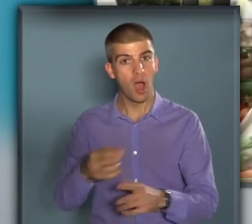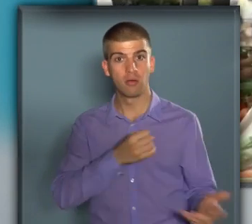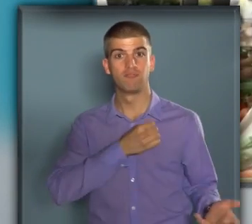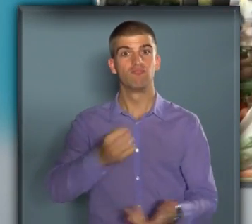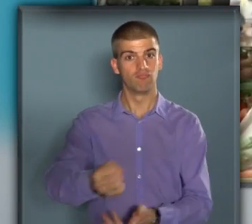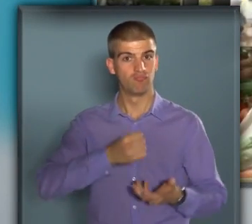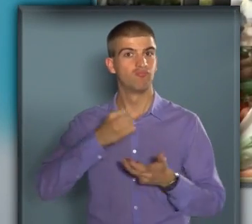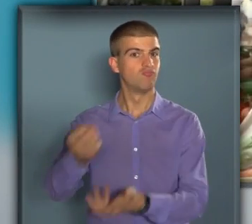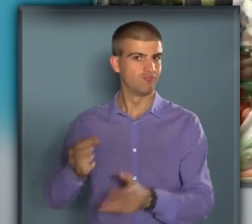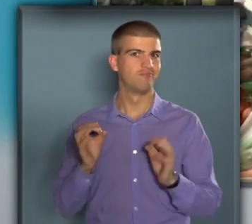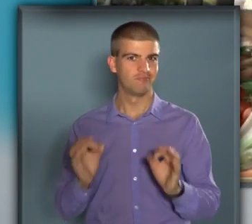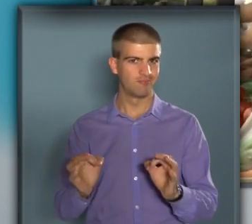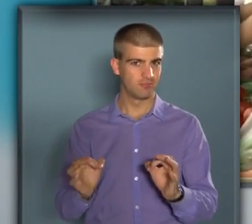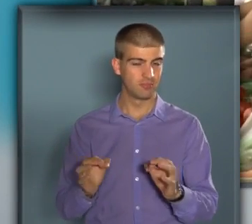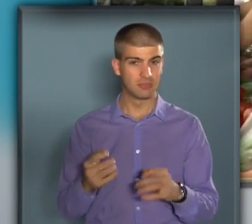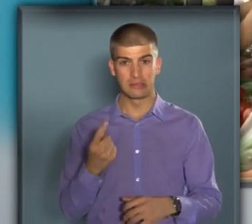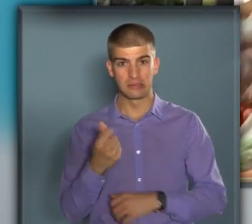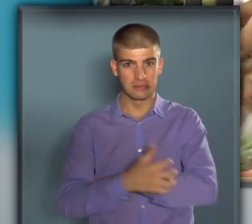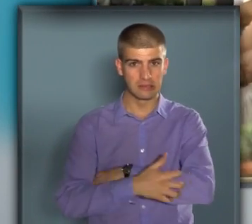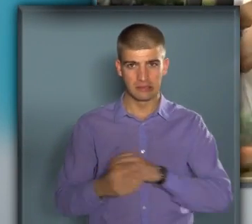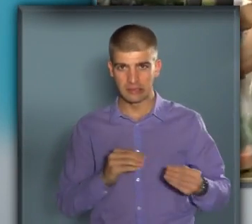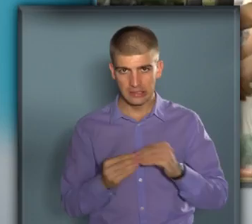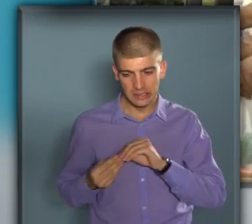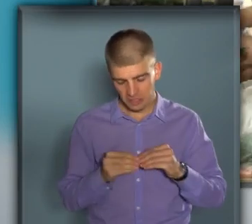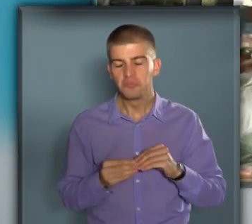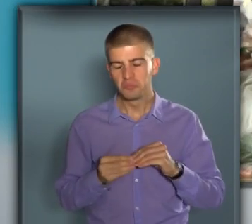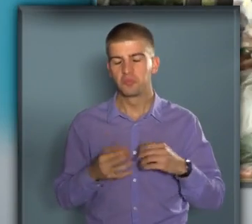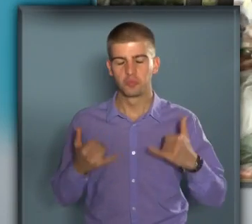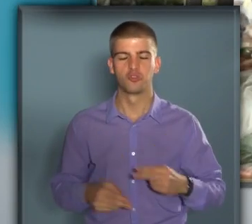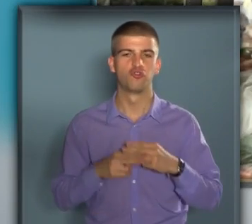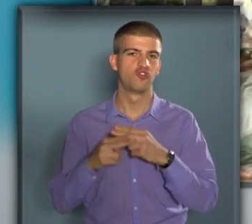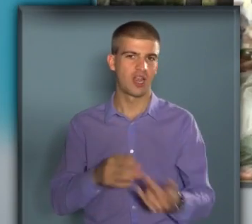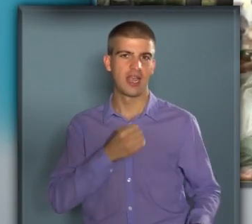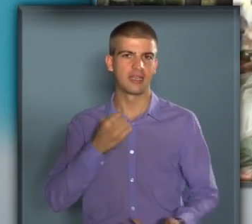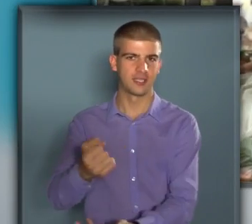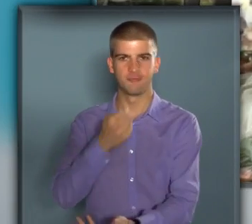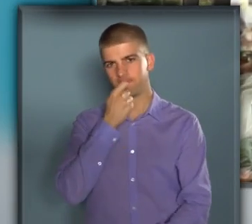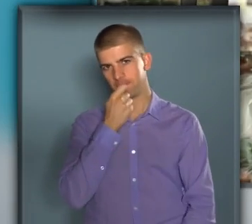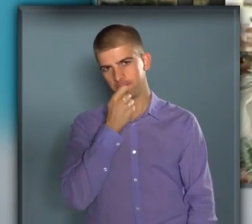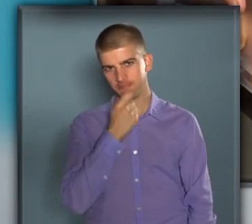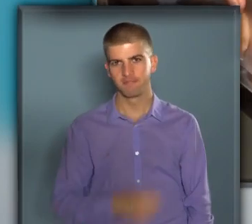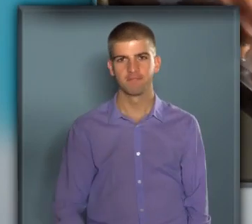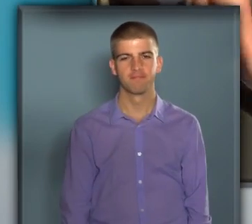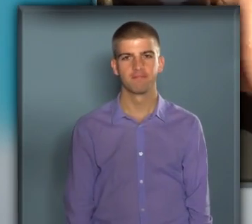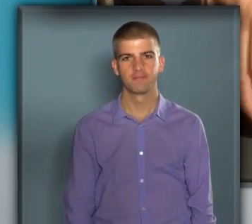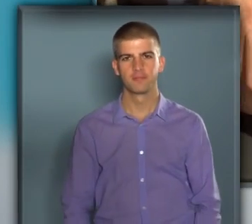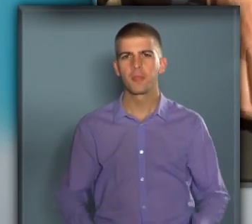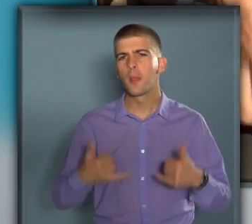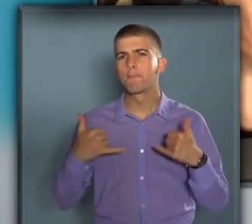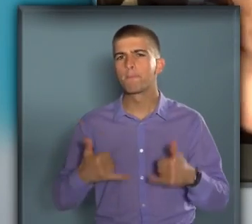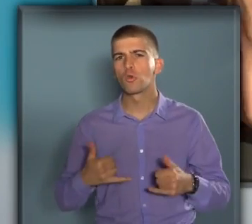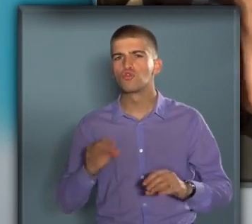gyerekeket, és mostan szűkösebb a kassa, így próbálunk segíteni tulajdonképpen egy kis élelmiszercsomaggal. A